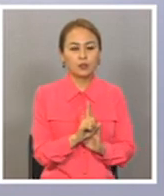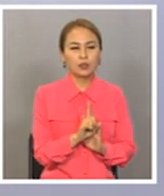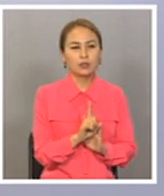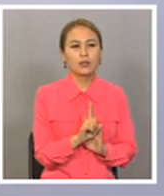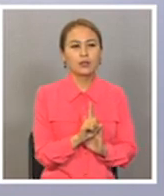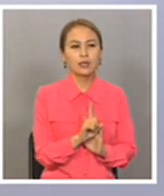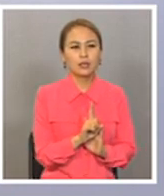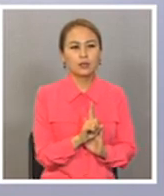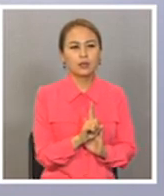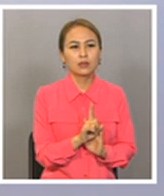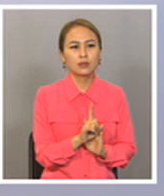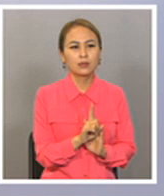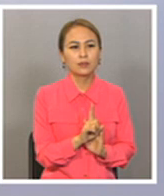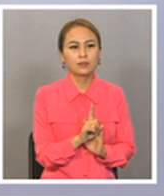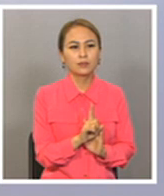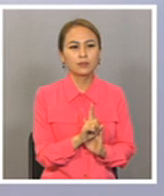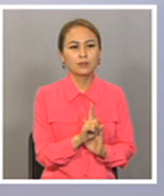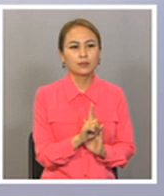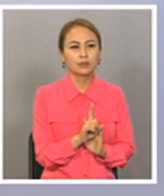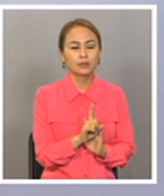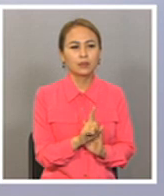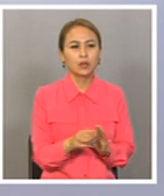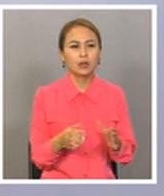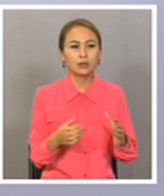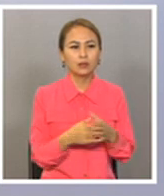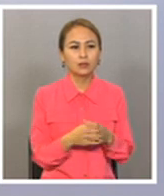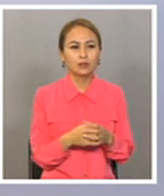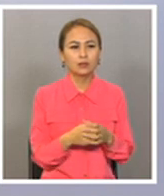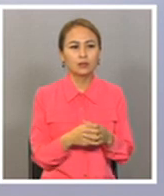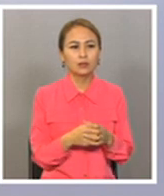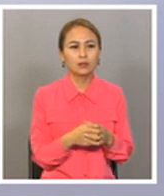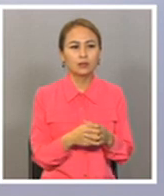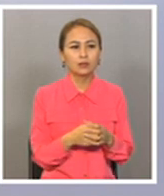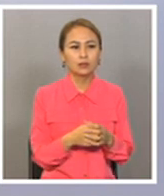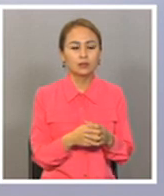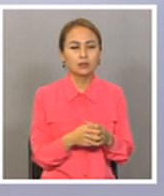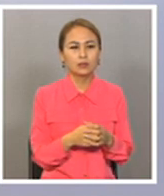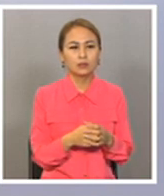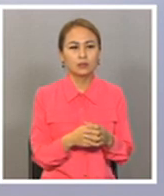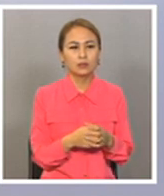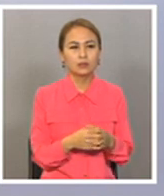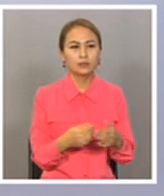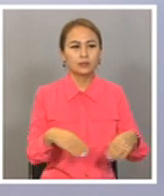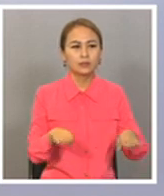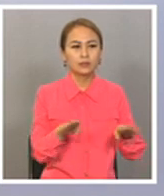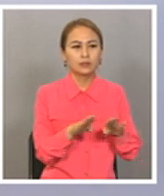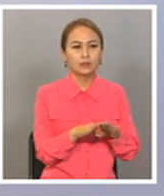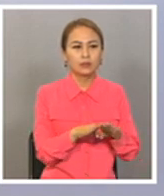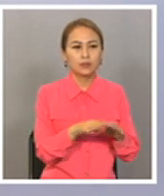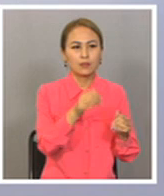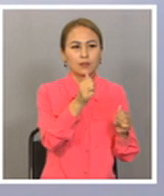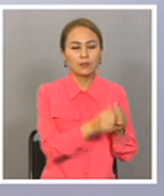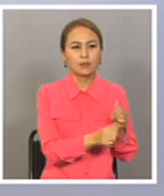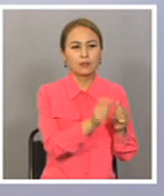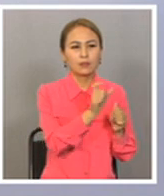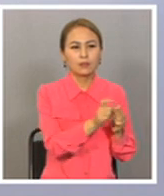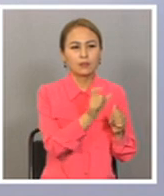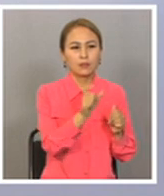0.125-ке тең екен. Олай болса, реті бойынша адам бастайық, е? Сонда балалар, мен әр қадам